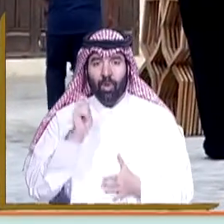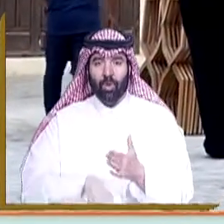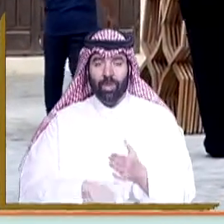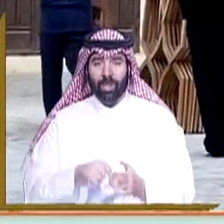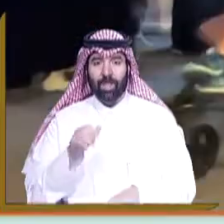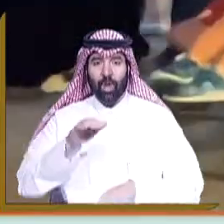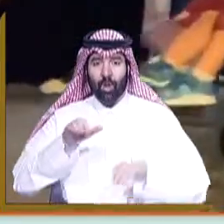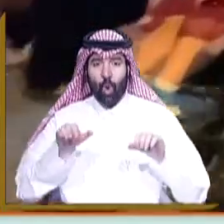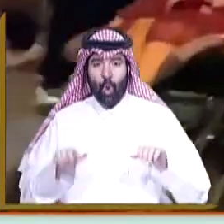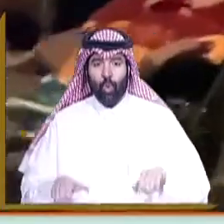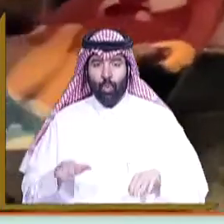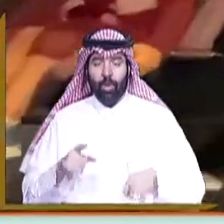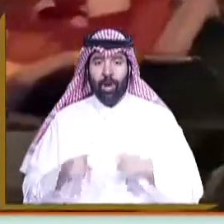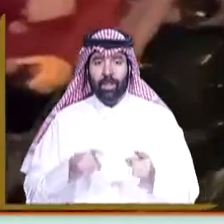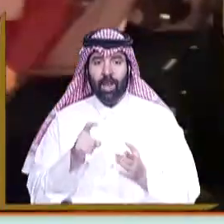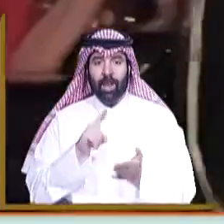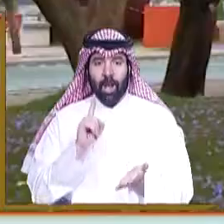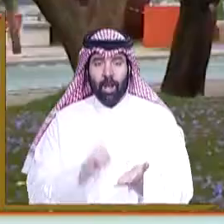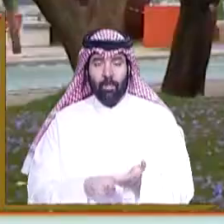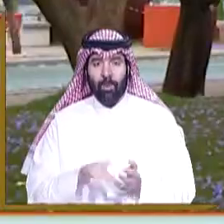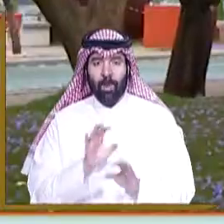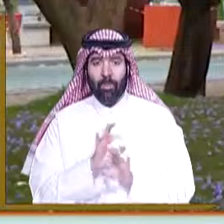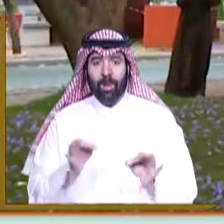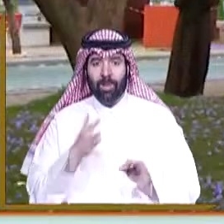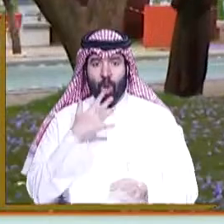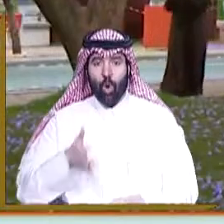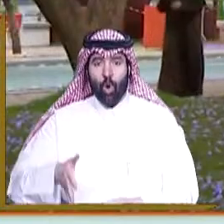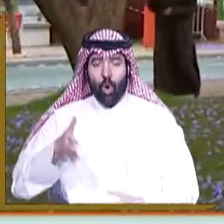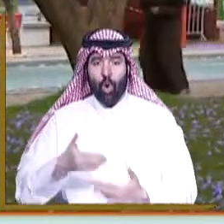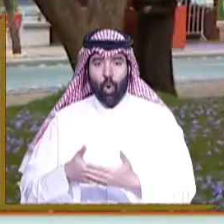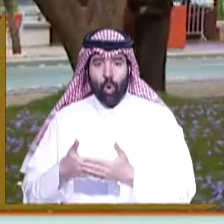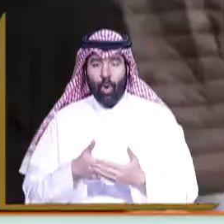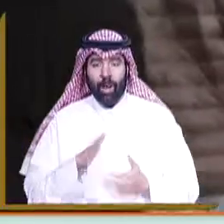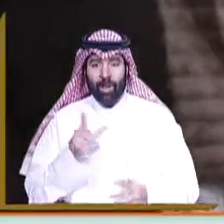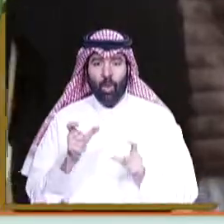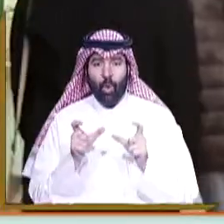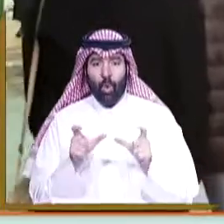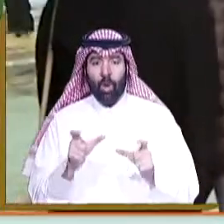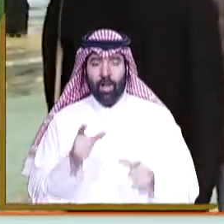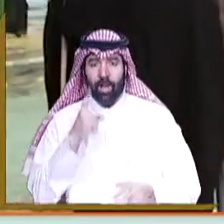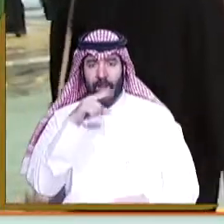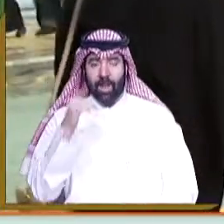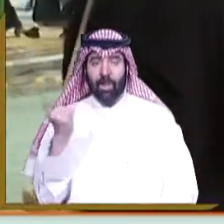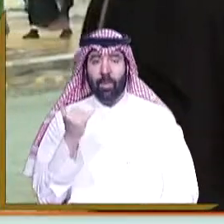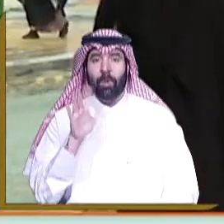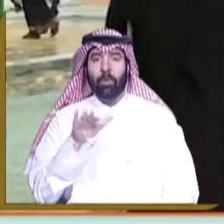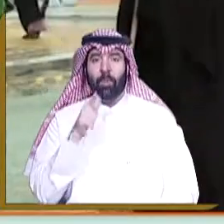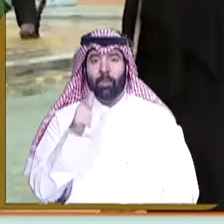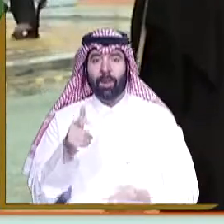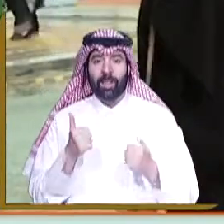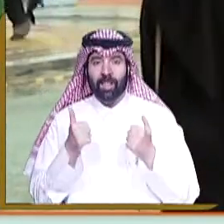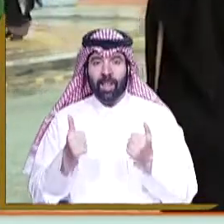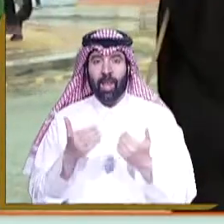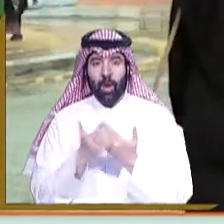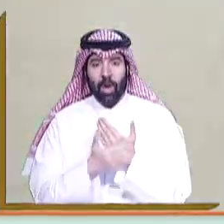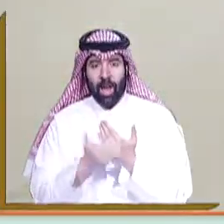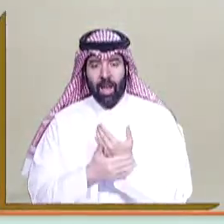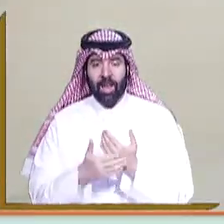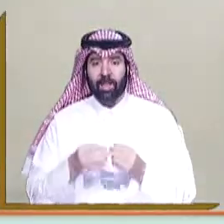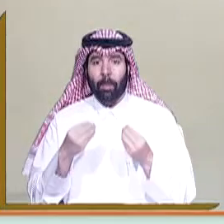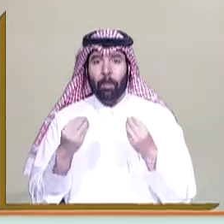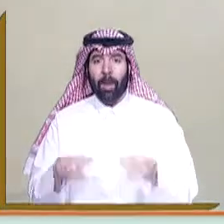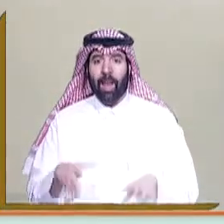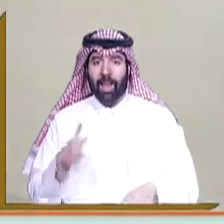الحق وحمايته، ورعى بالأخص حقوق الطفل. النظام أكد على وجوب تقديم الرعاية الصحية